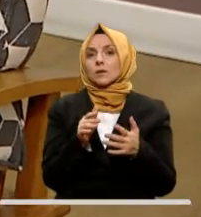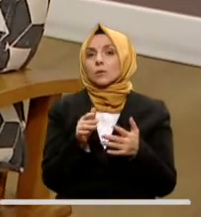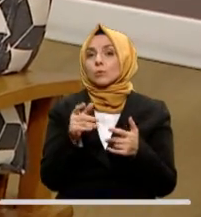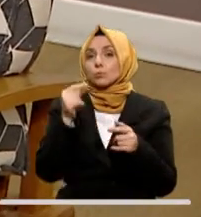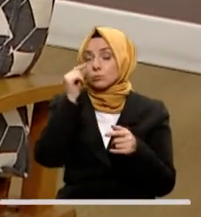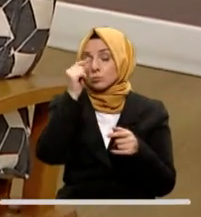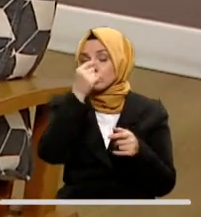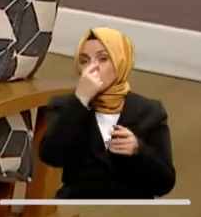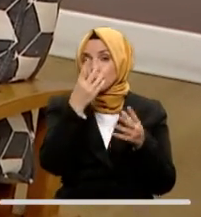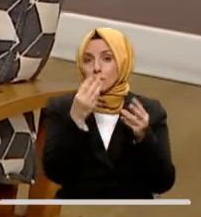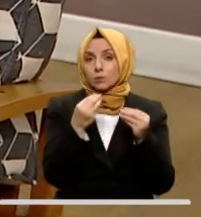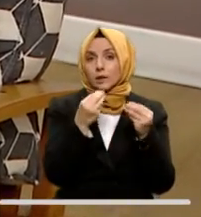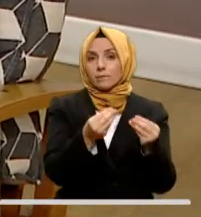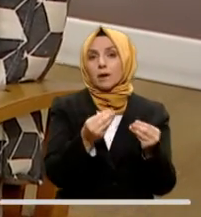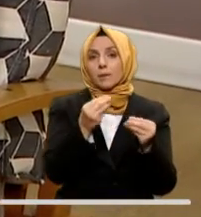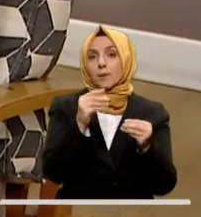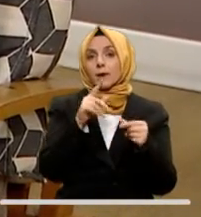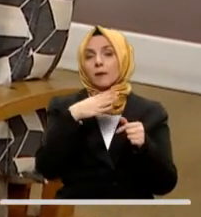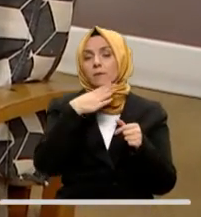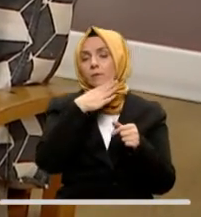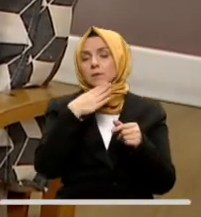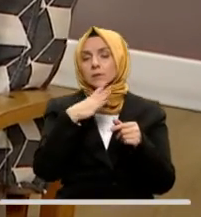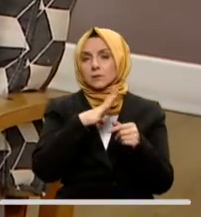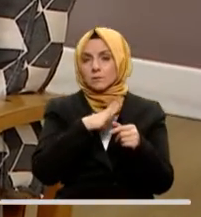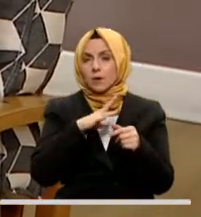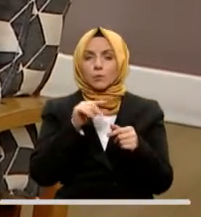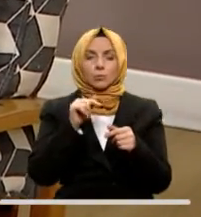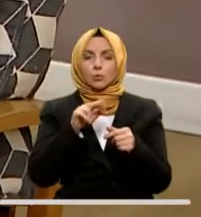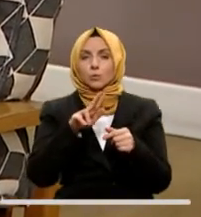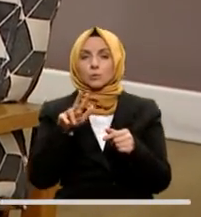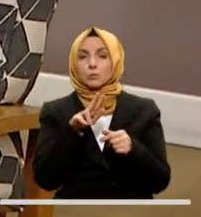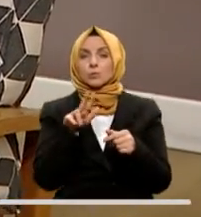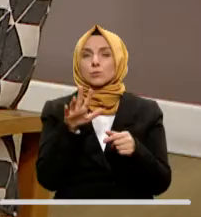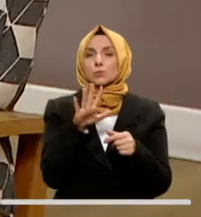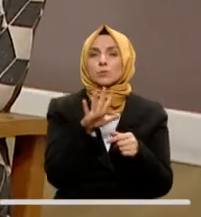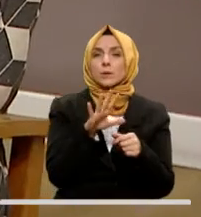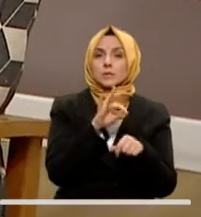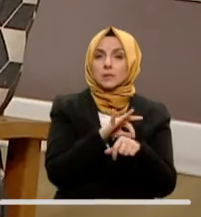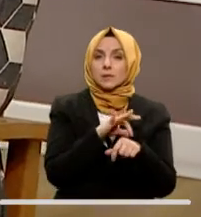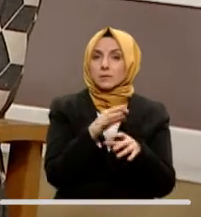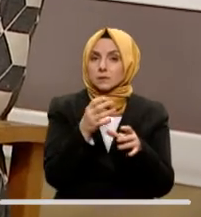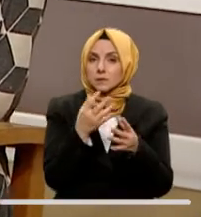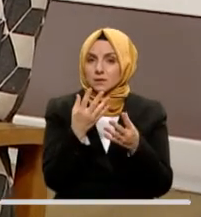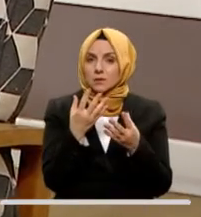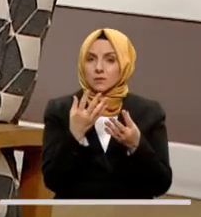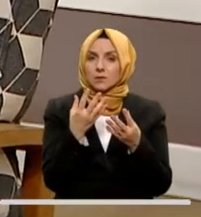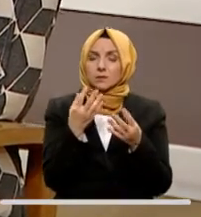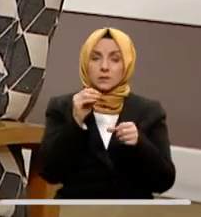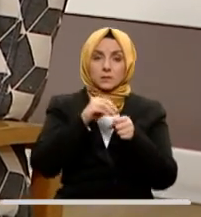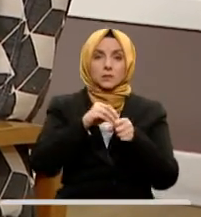sorgulama süreçlere dahil olmak üzere ve 30-35 dakikanız alacak yani kan bağışı Merkezi veya mobil bir